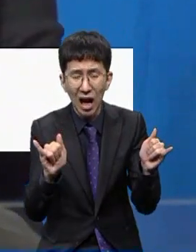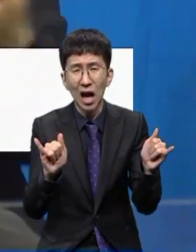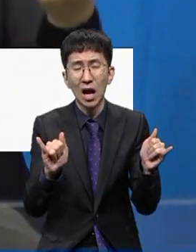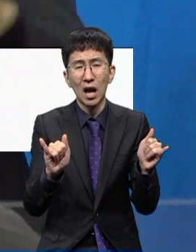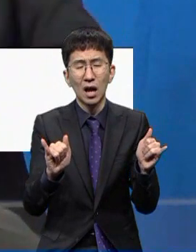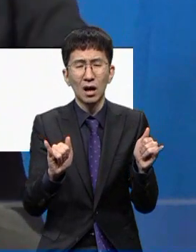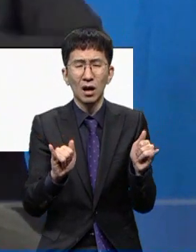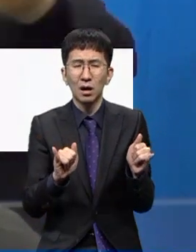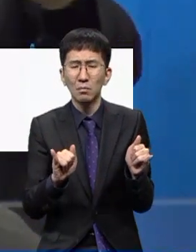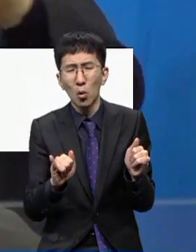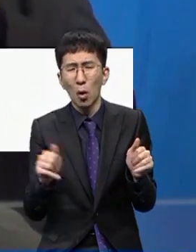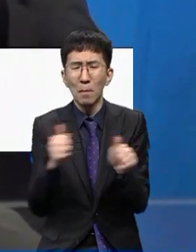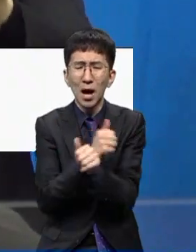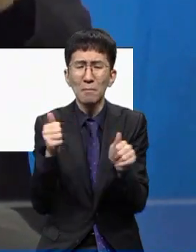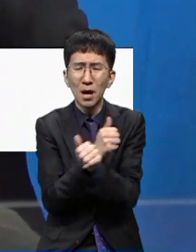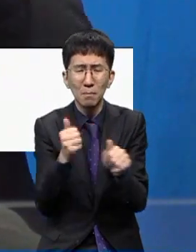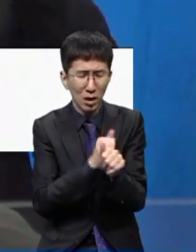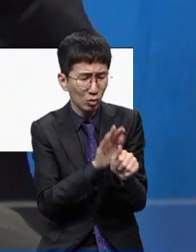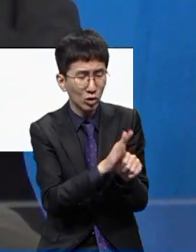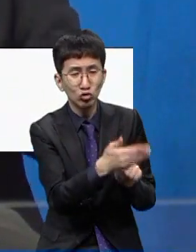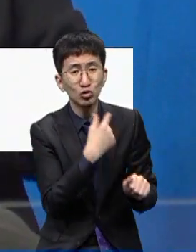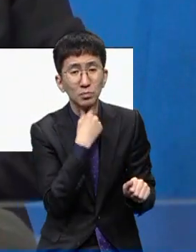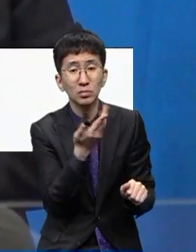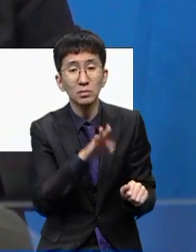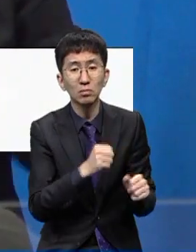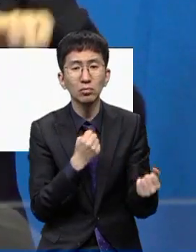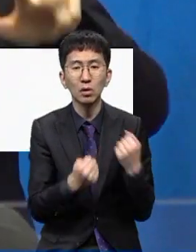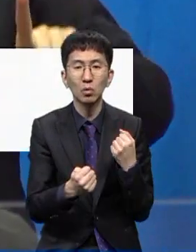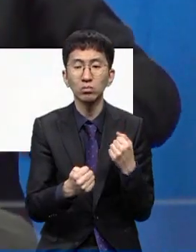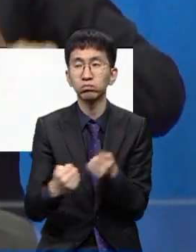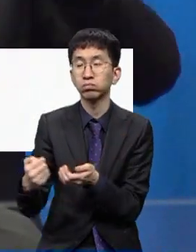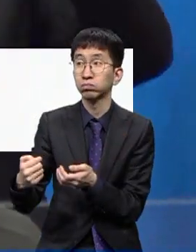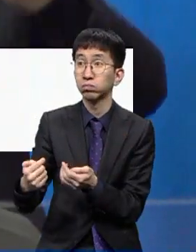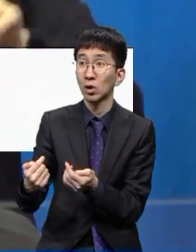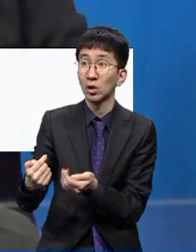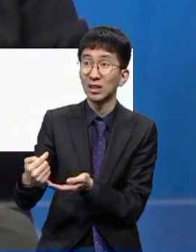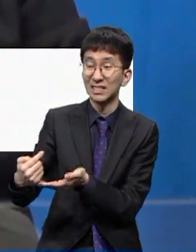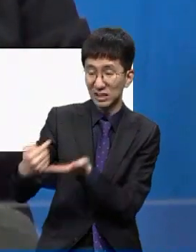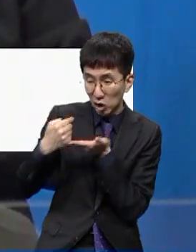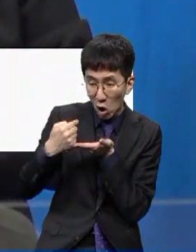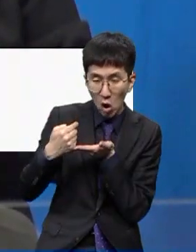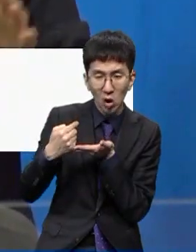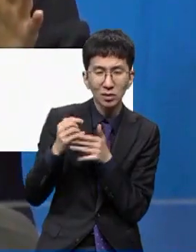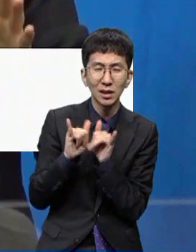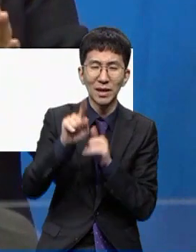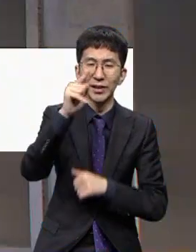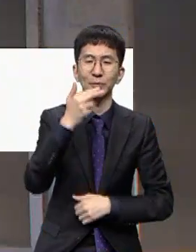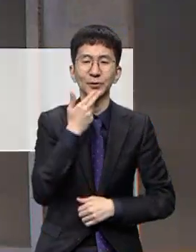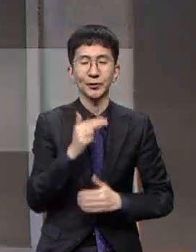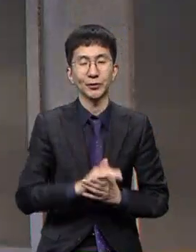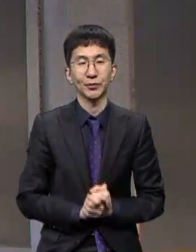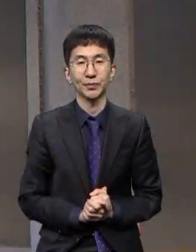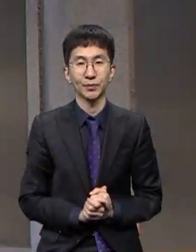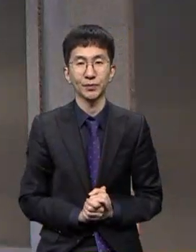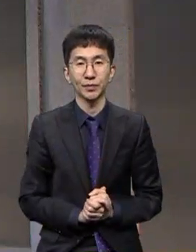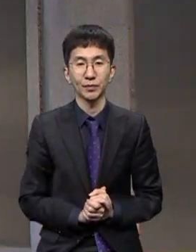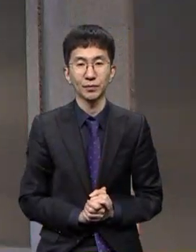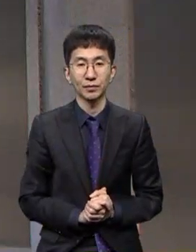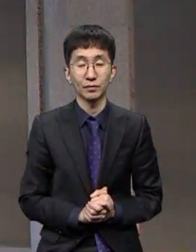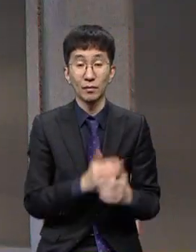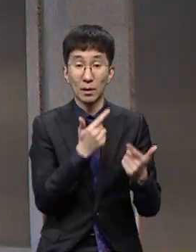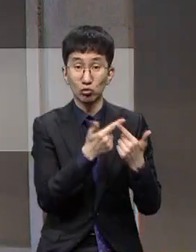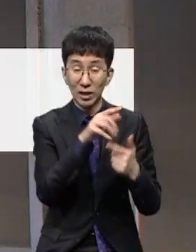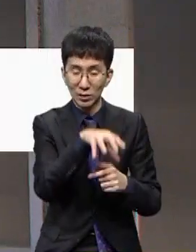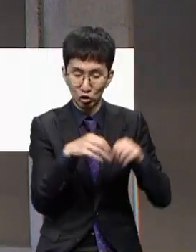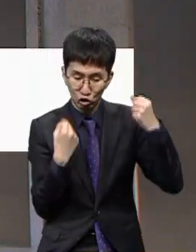투입을 해보려고 노력을 해도 지금 상황에서는 그 뭐 이렇게 응하는 분들이 지금 없습니다. 부산에선